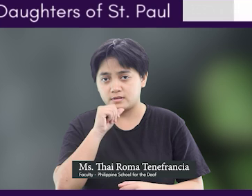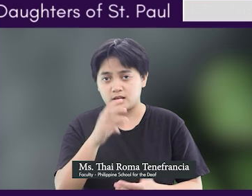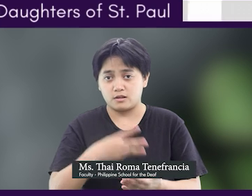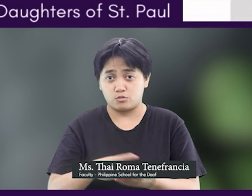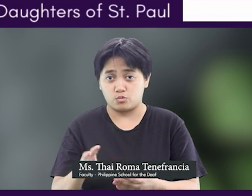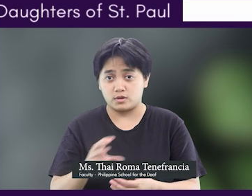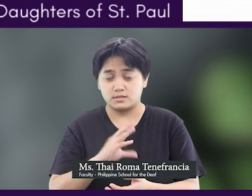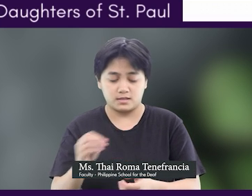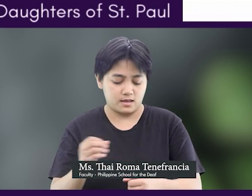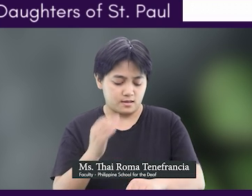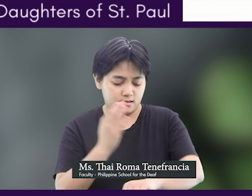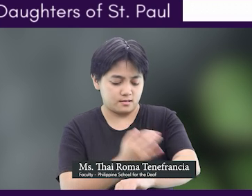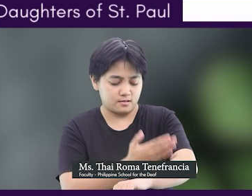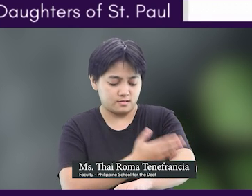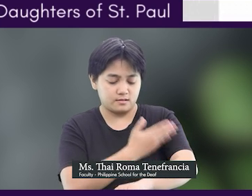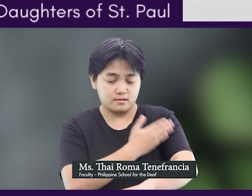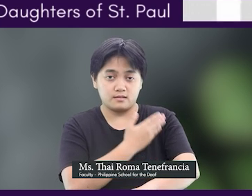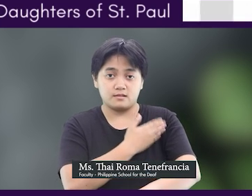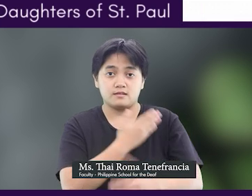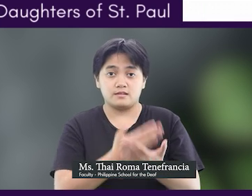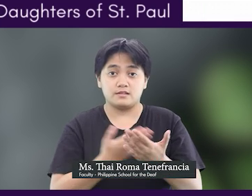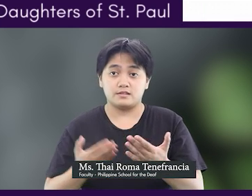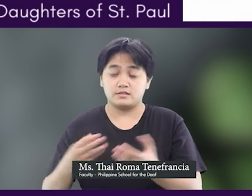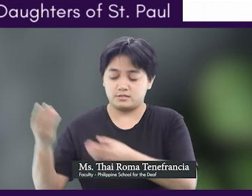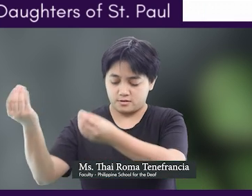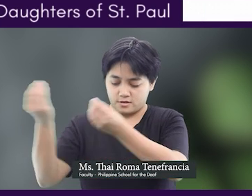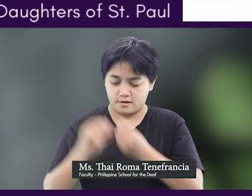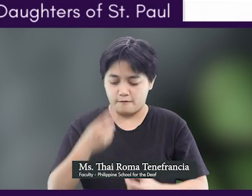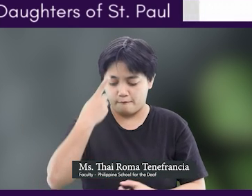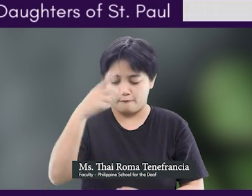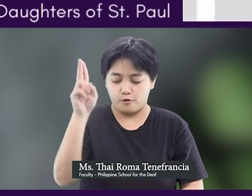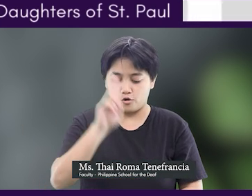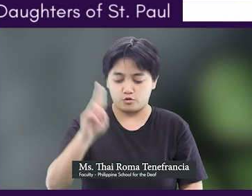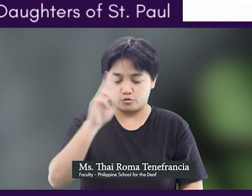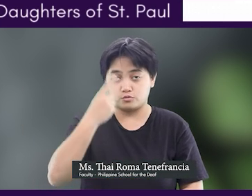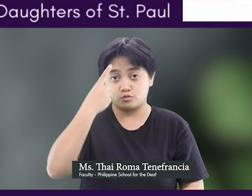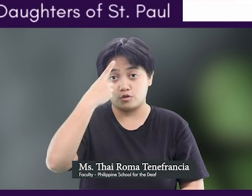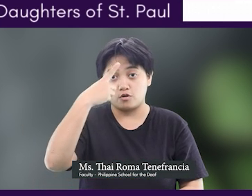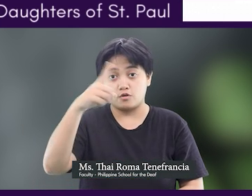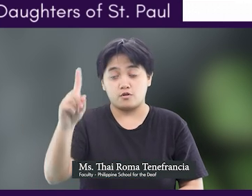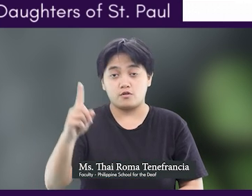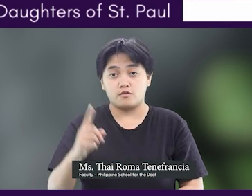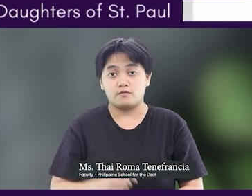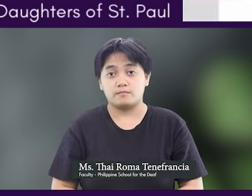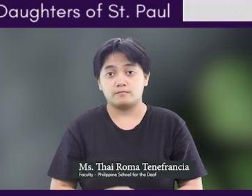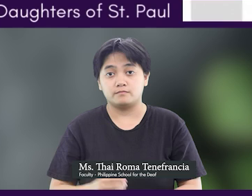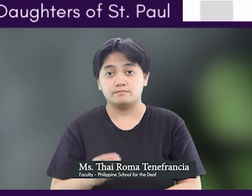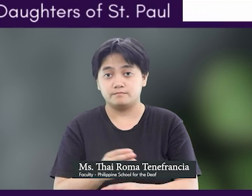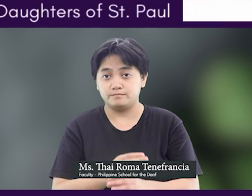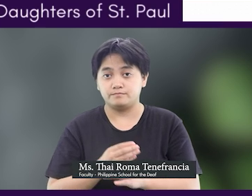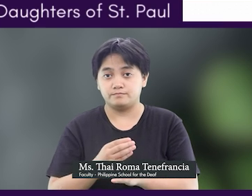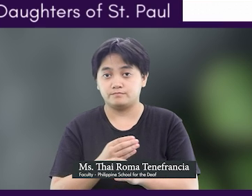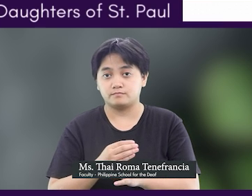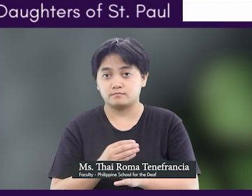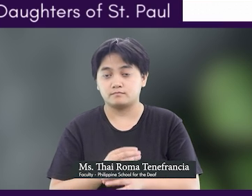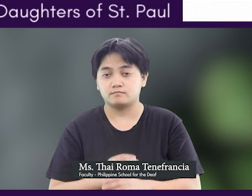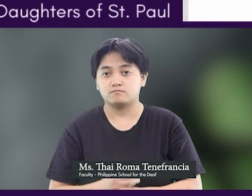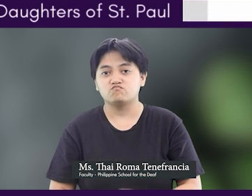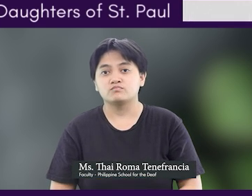ang mga bagay o kakayahan na pinagkatiwala sa atin para gamitin sa pagsusulong ng kanyang